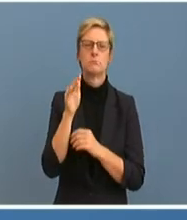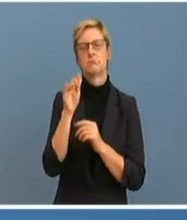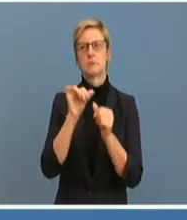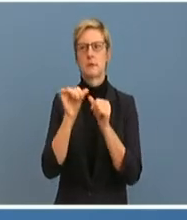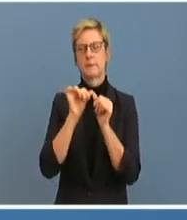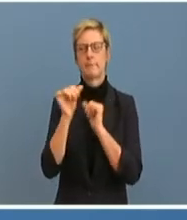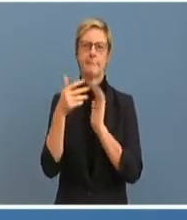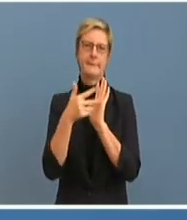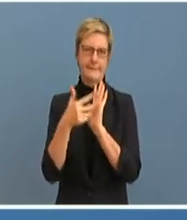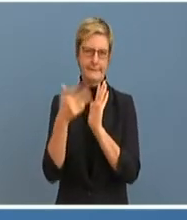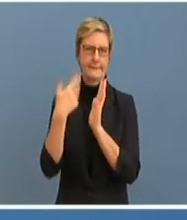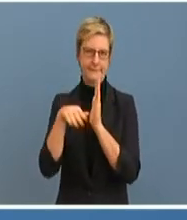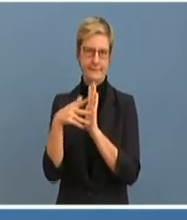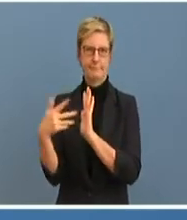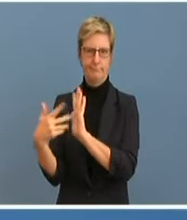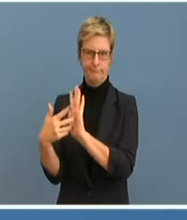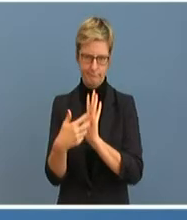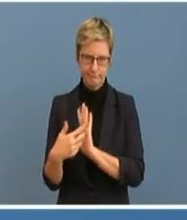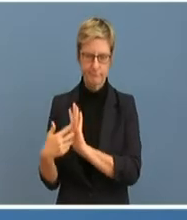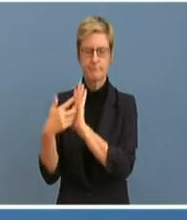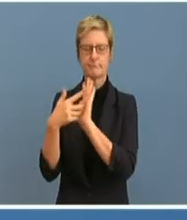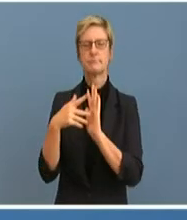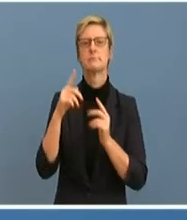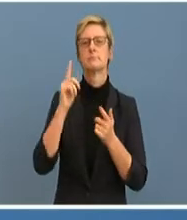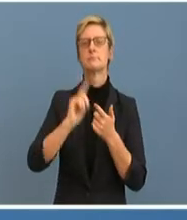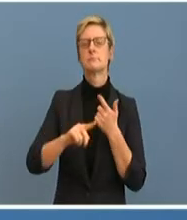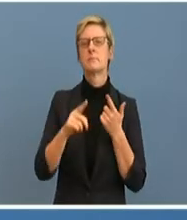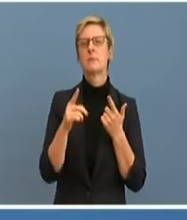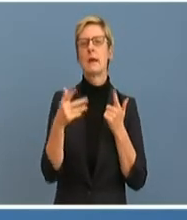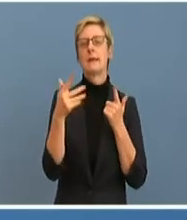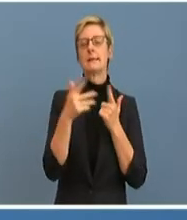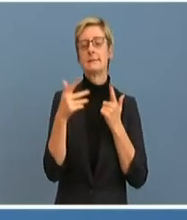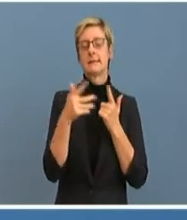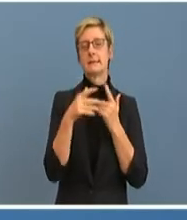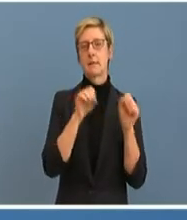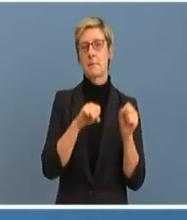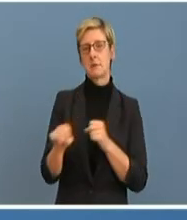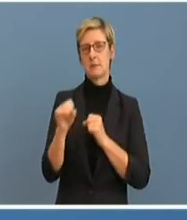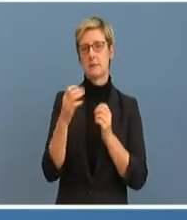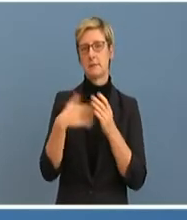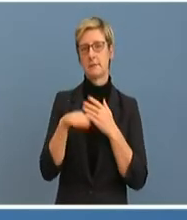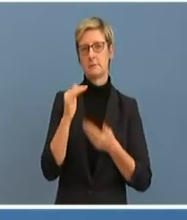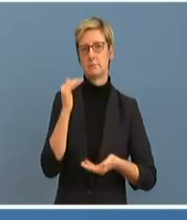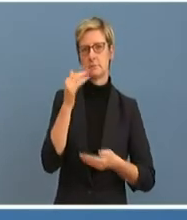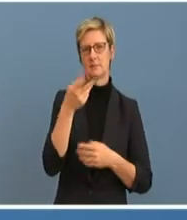1,1 Millionen Tests vorgenommen. Und die Testkapazität lag bei